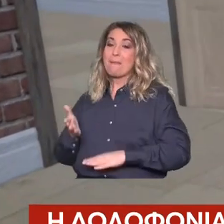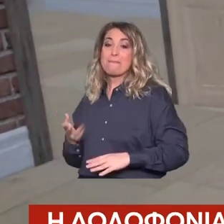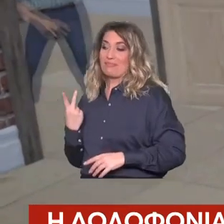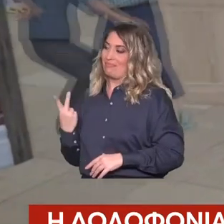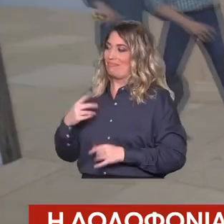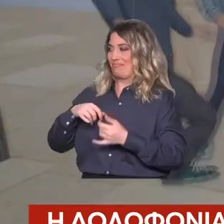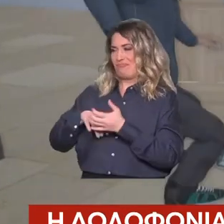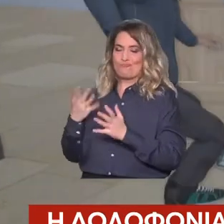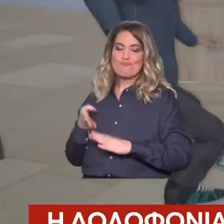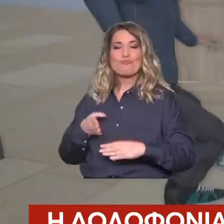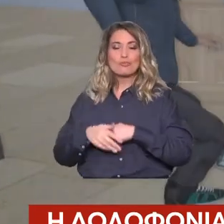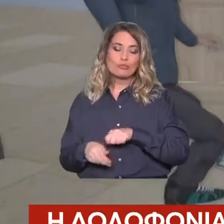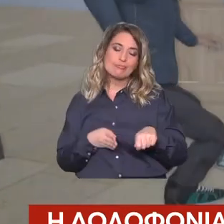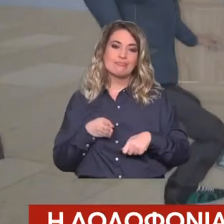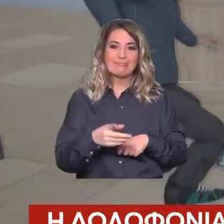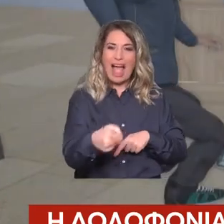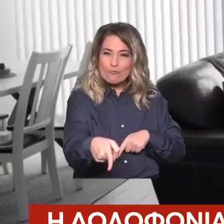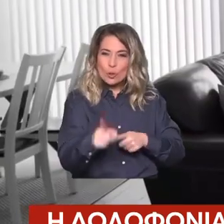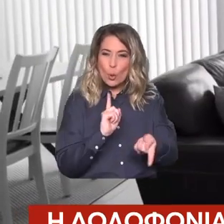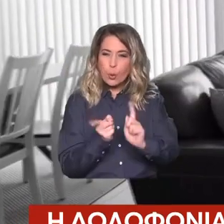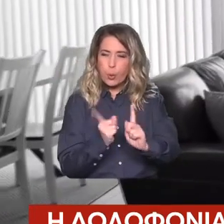του 39χρονου που ήταν ήδη μέσα της επιτίθεται.